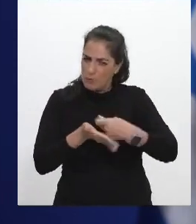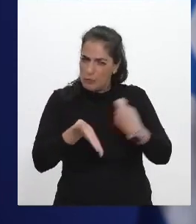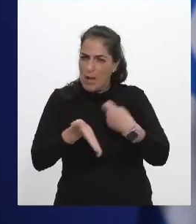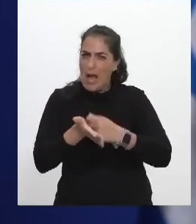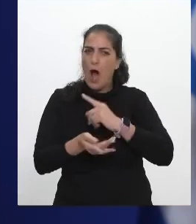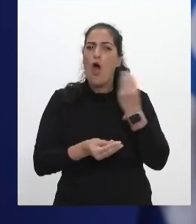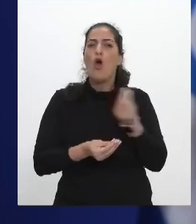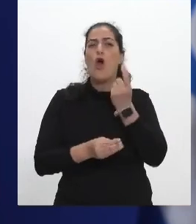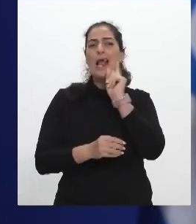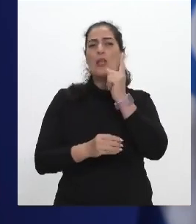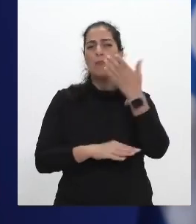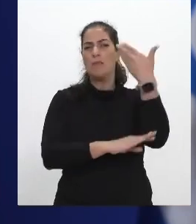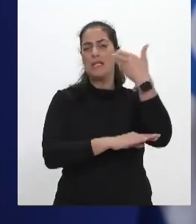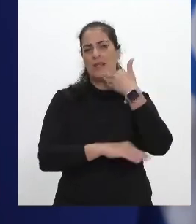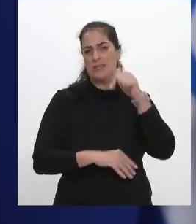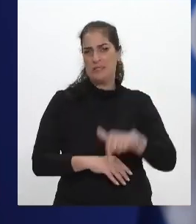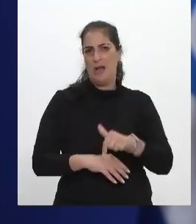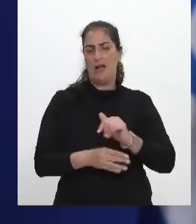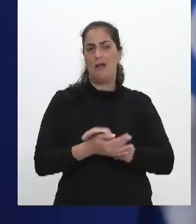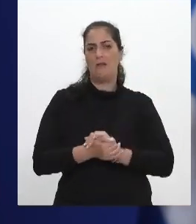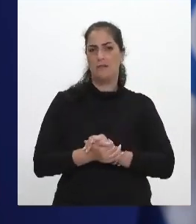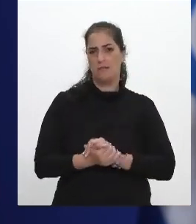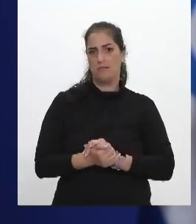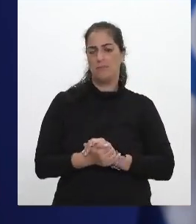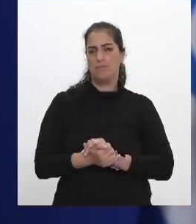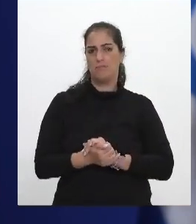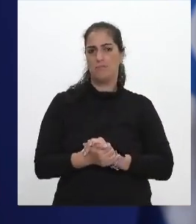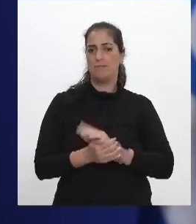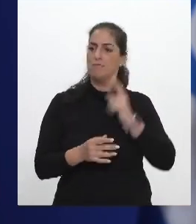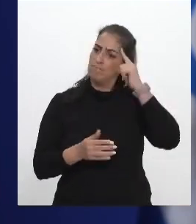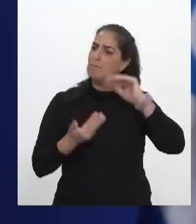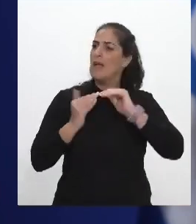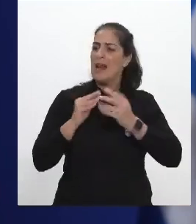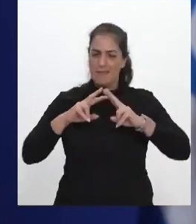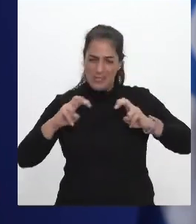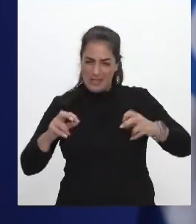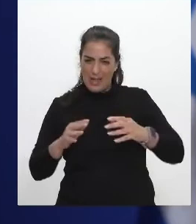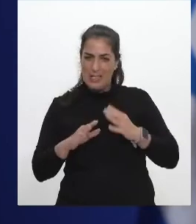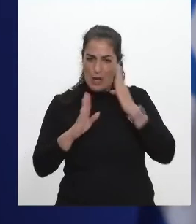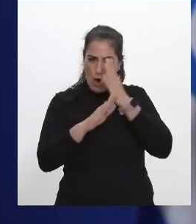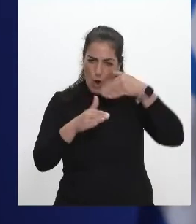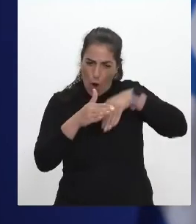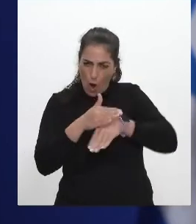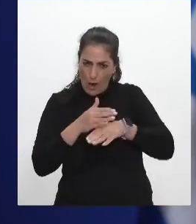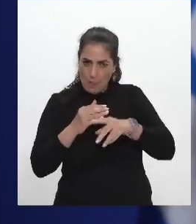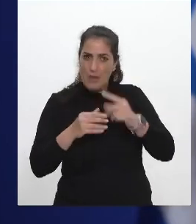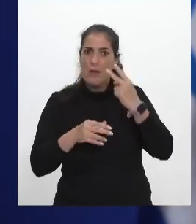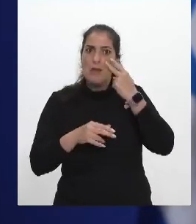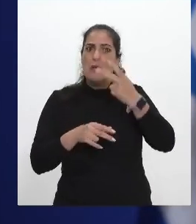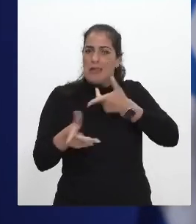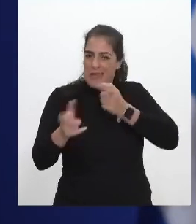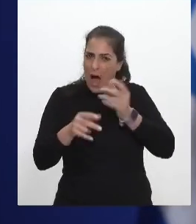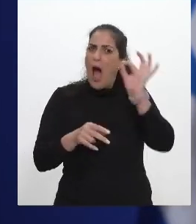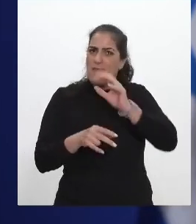על מדינת ישראל א לפי התחקיר הלוחם ירה למרות שהוא זיעה דגל לבן